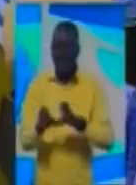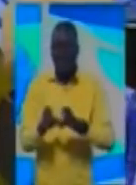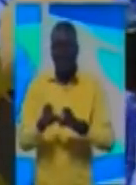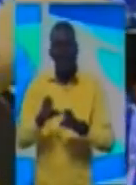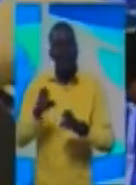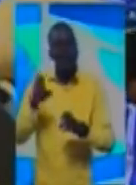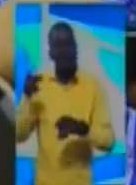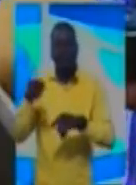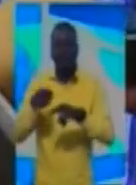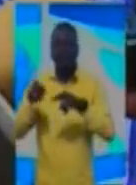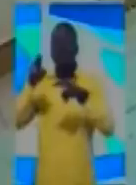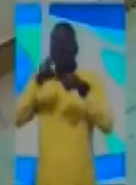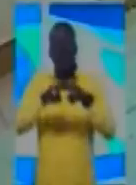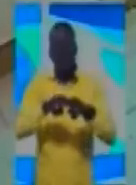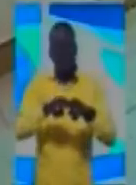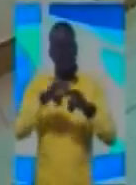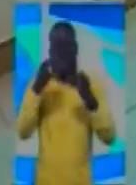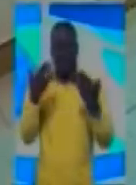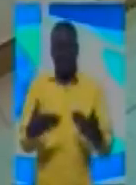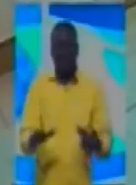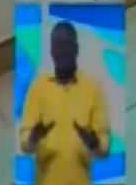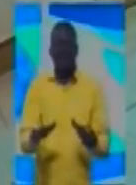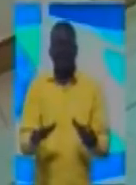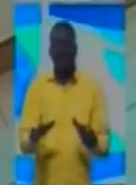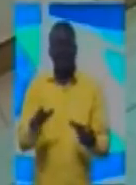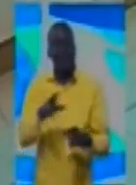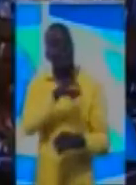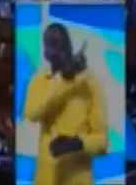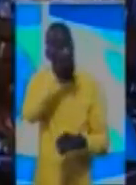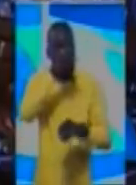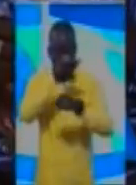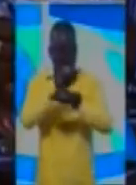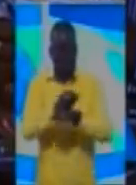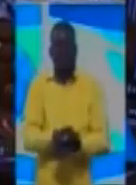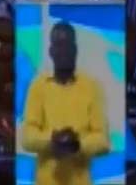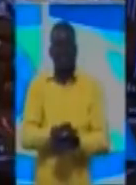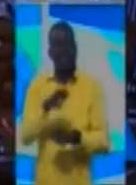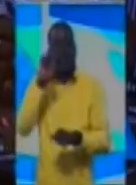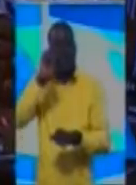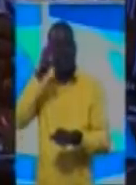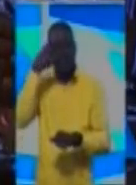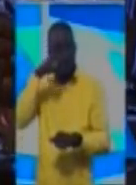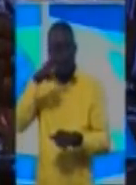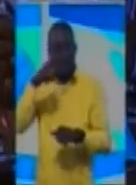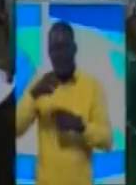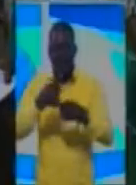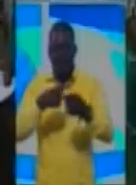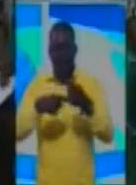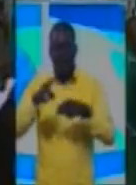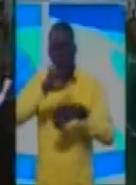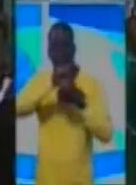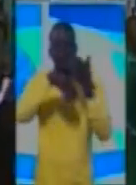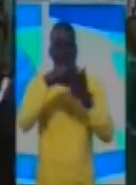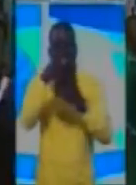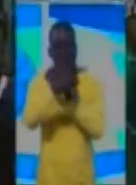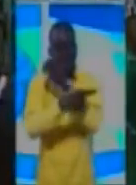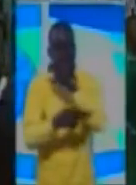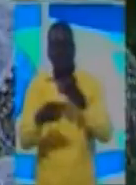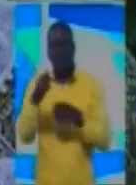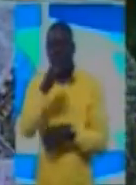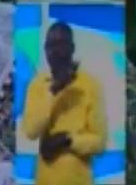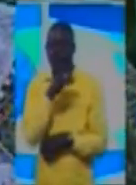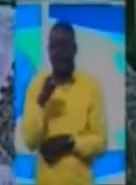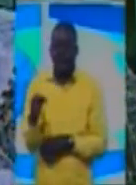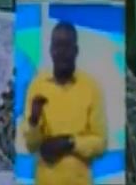évoluer le comportement des gens. Ils sont une centaine de chefs coutumiers et traditionnels venus de toutes les régions du Burkina